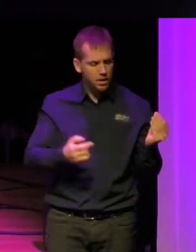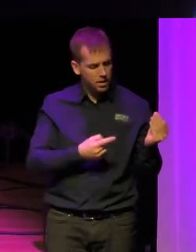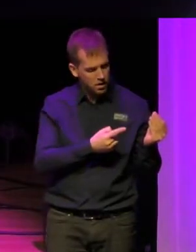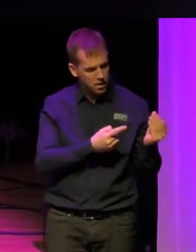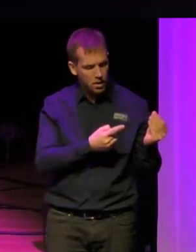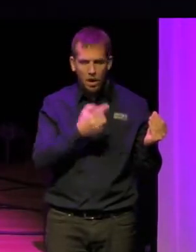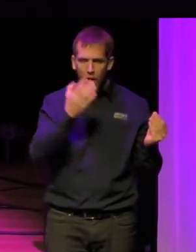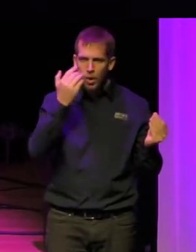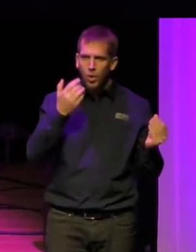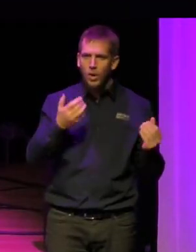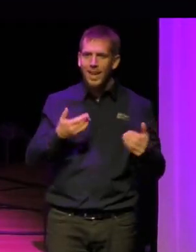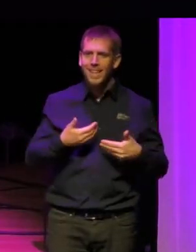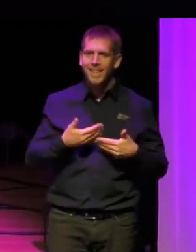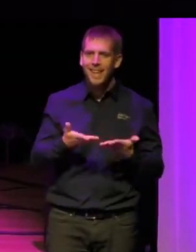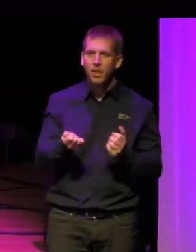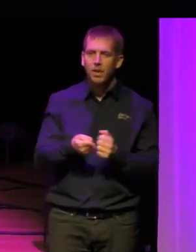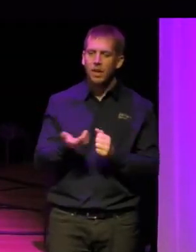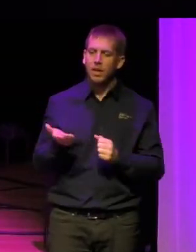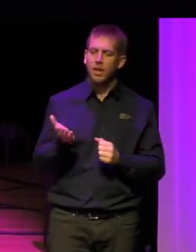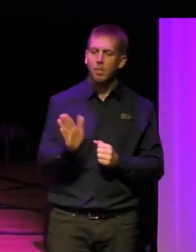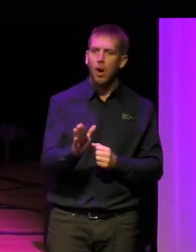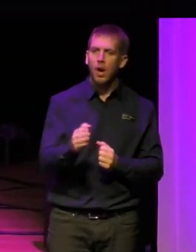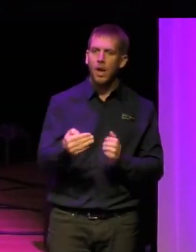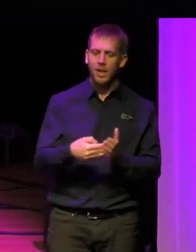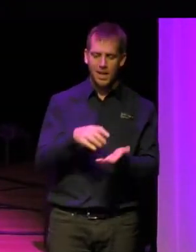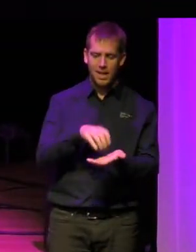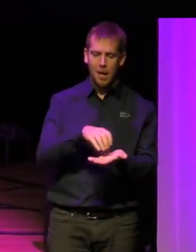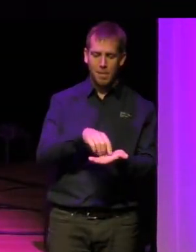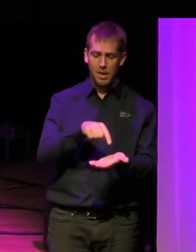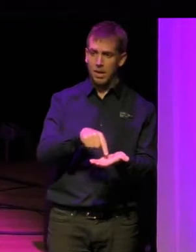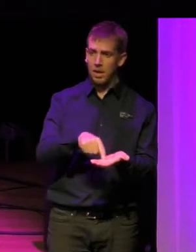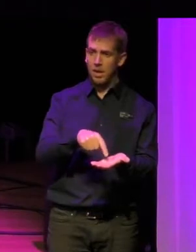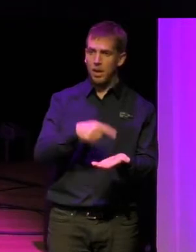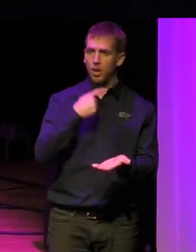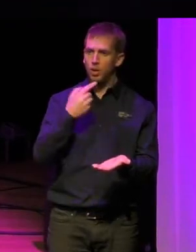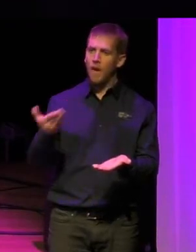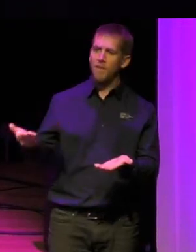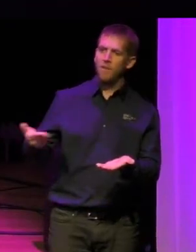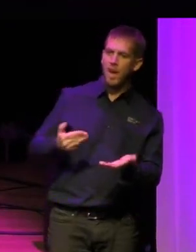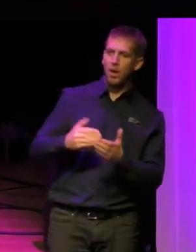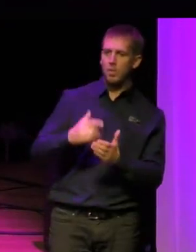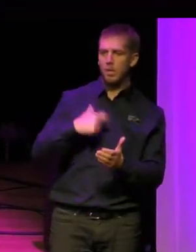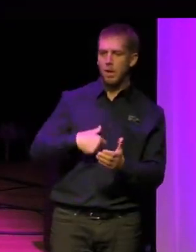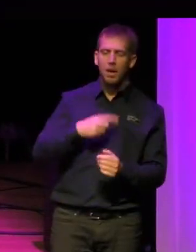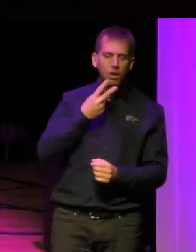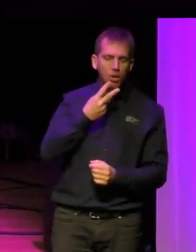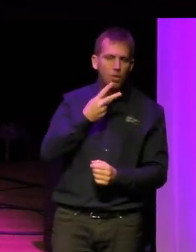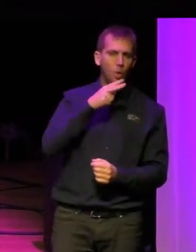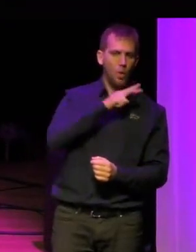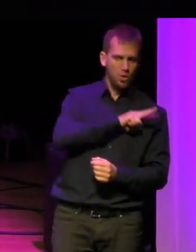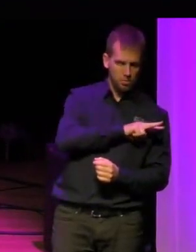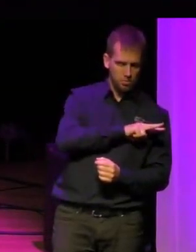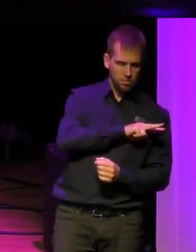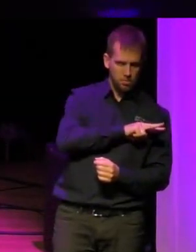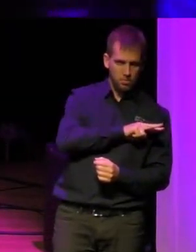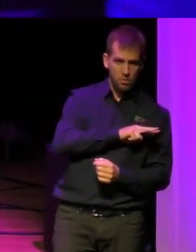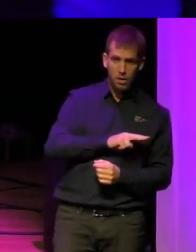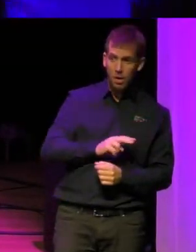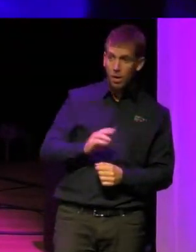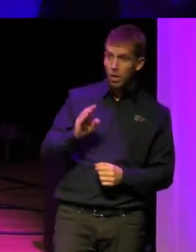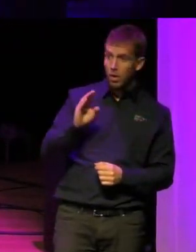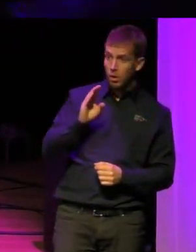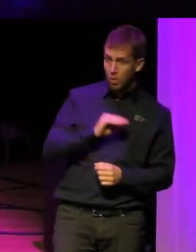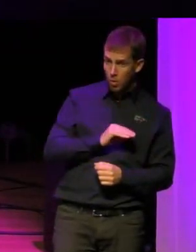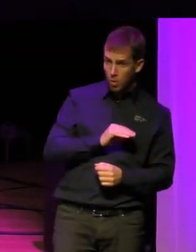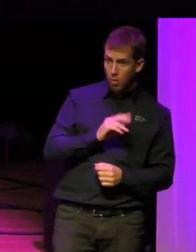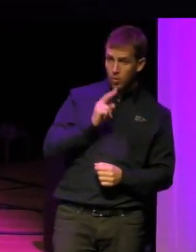och ge något tillbaka till samhället som välkomnade mig för 2 år sedan. Då stod politikerna och